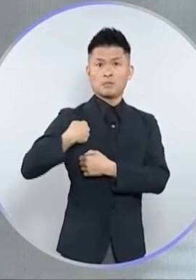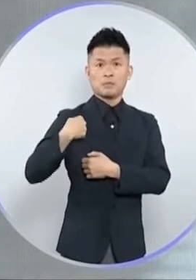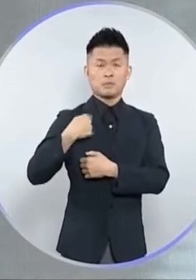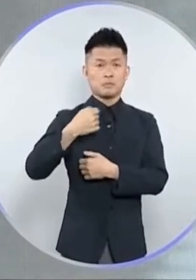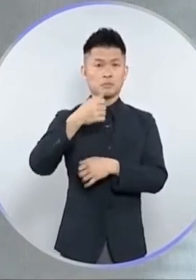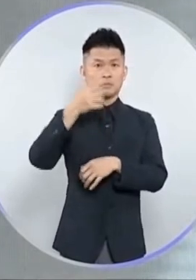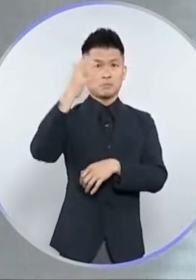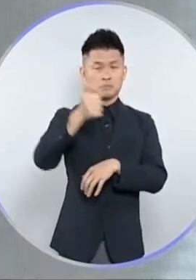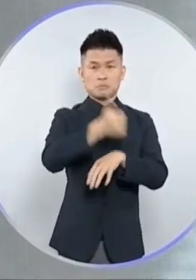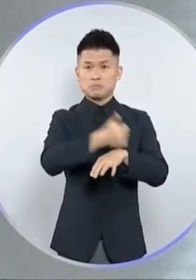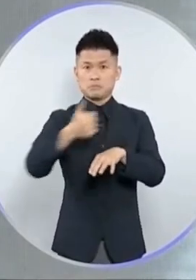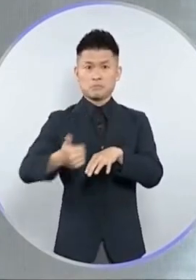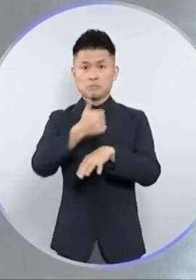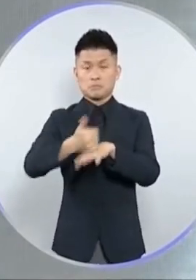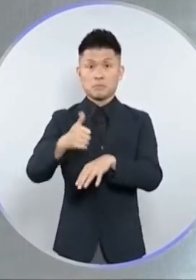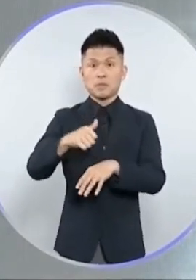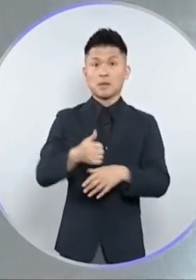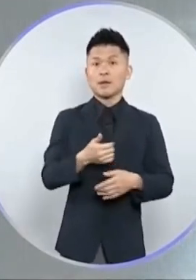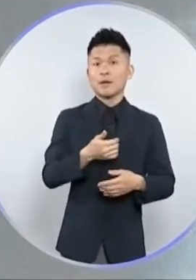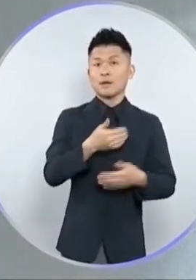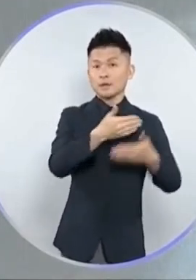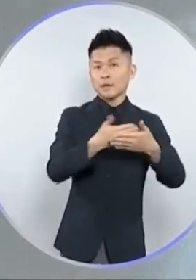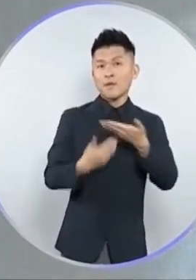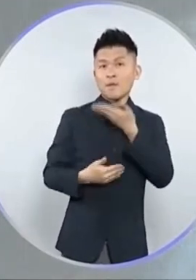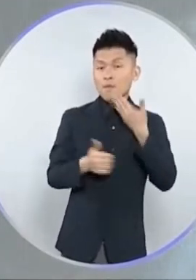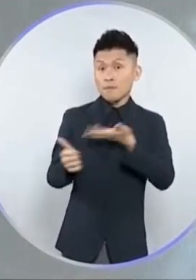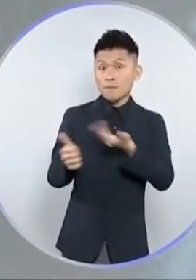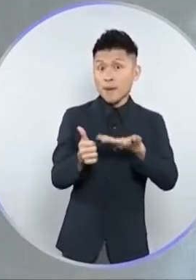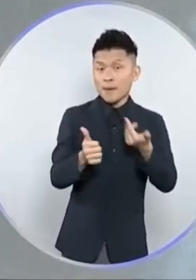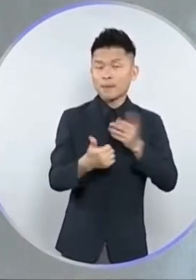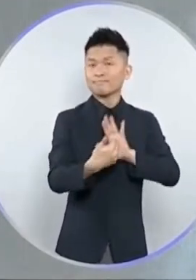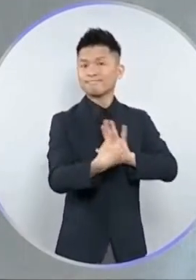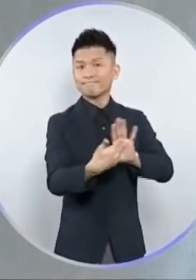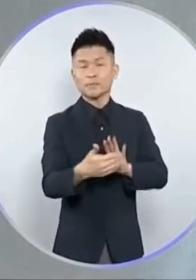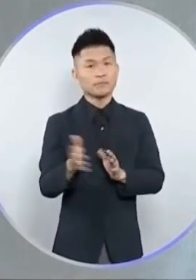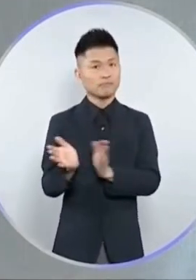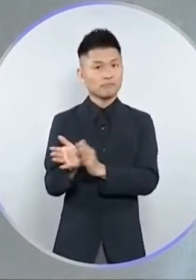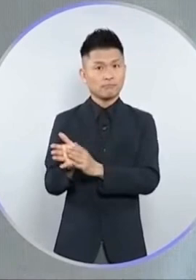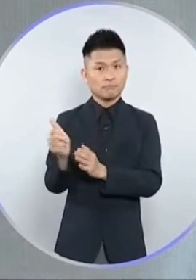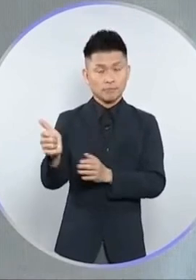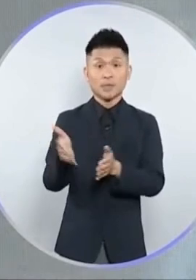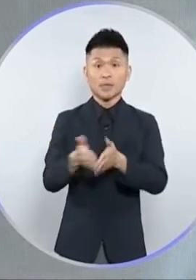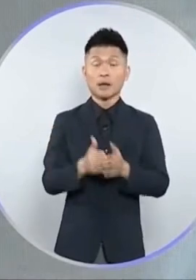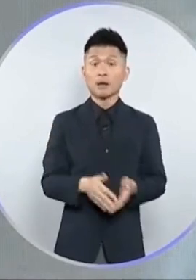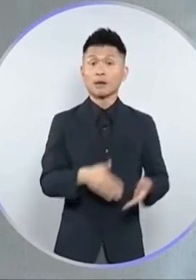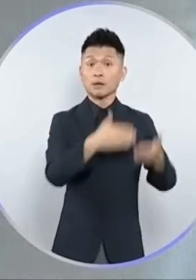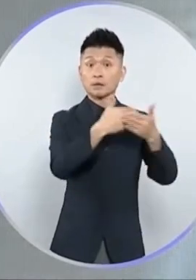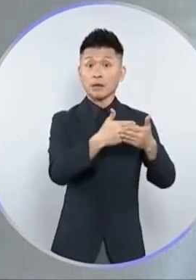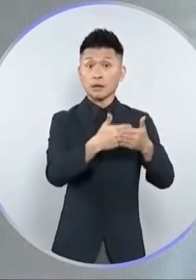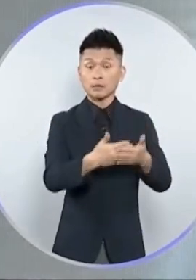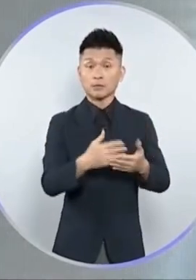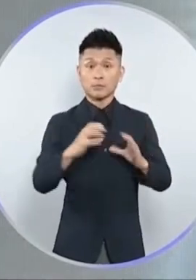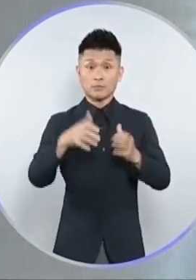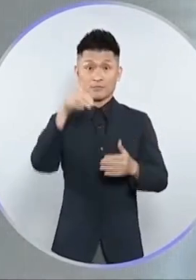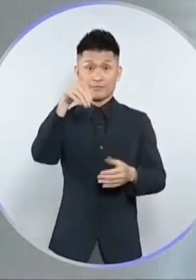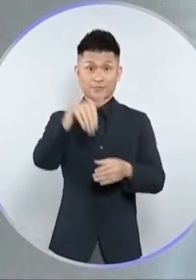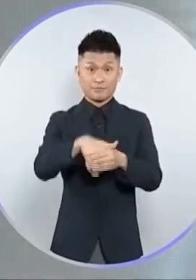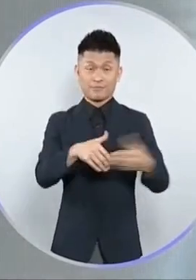了中国的威胁利诱，我们也应该给予他们肯定。那中国的界选从郭台铭的参